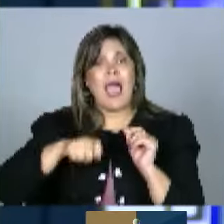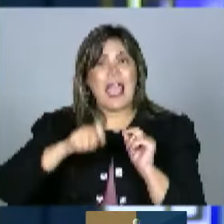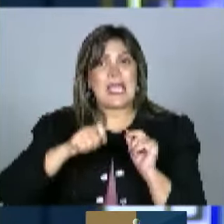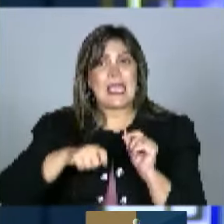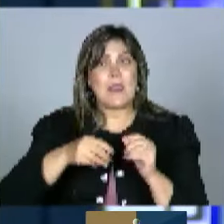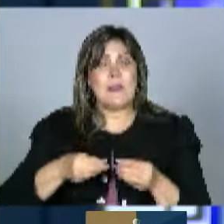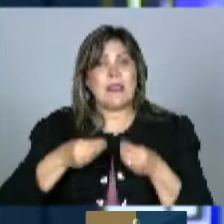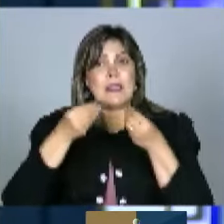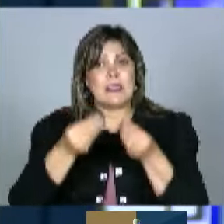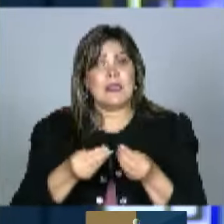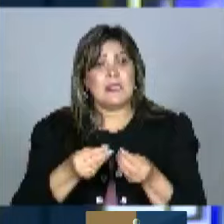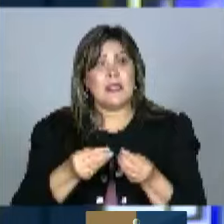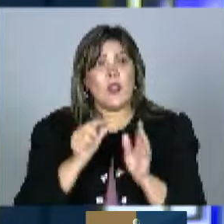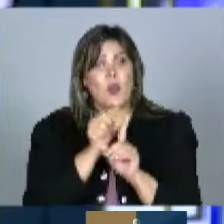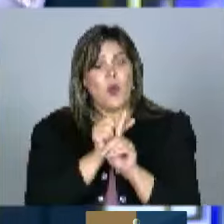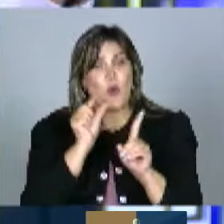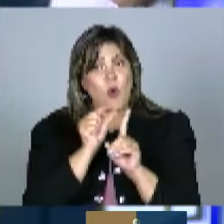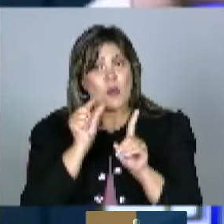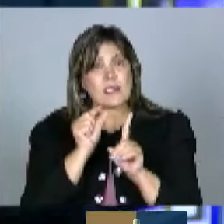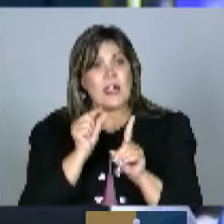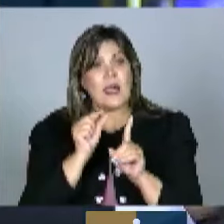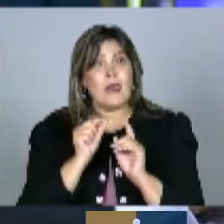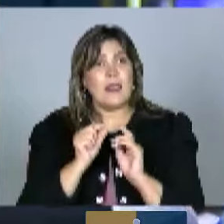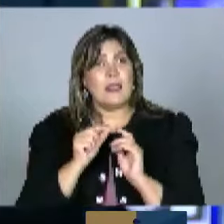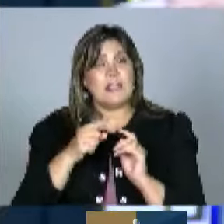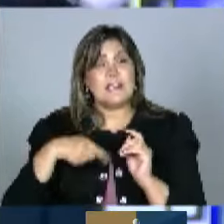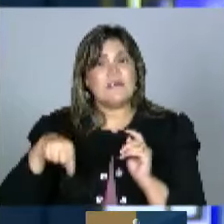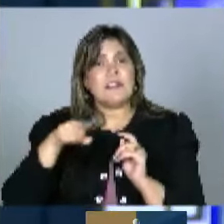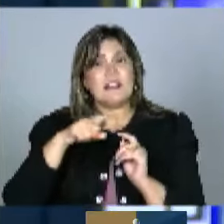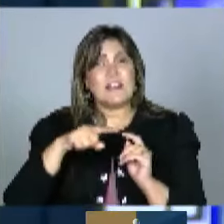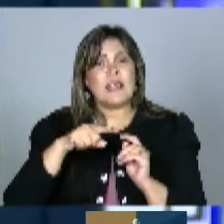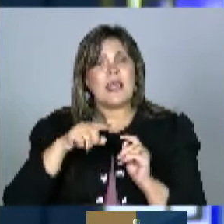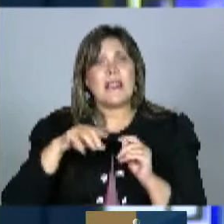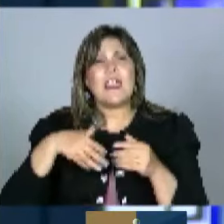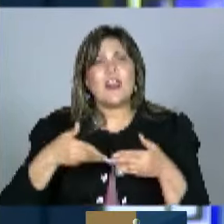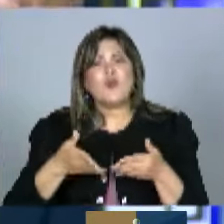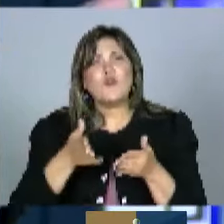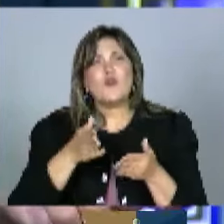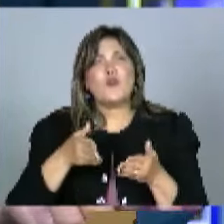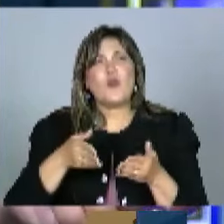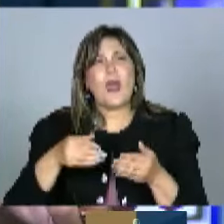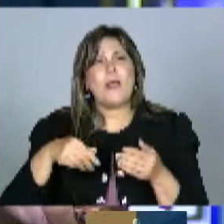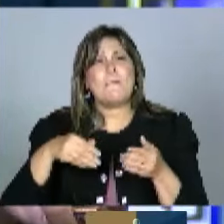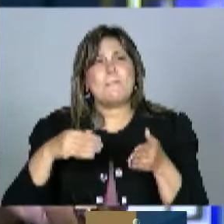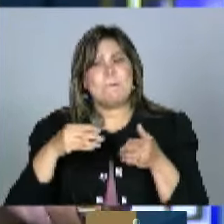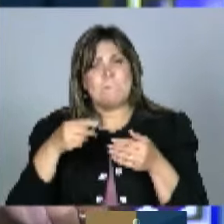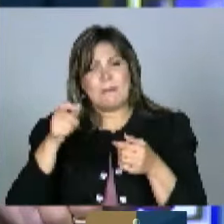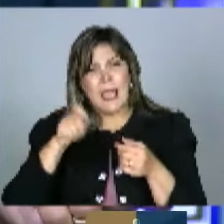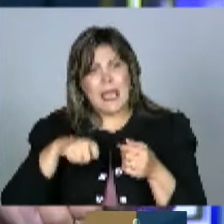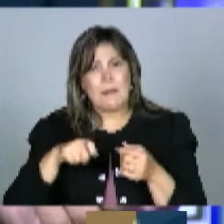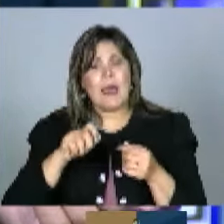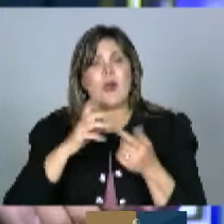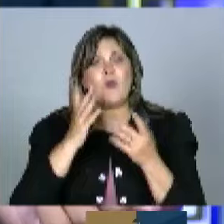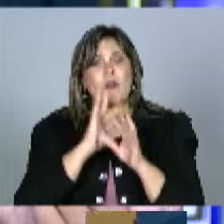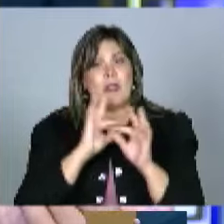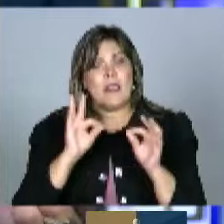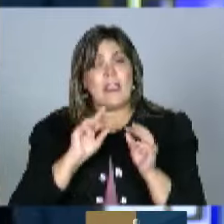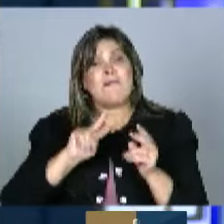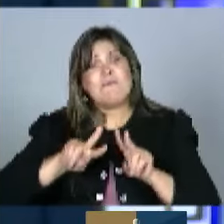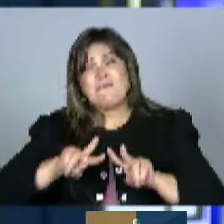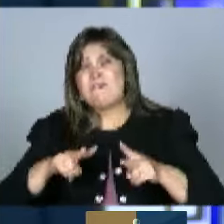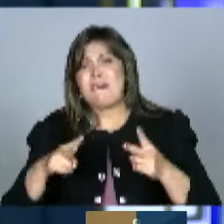تصر من الجزء وتستانف في دائه كليه لها ان تنقض بس فرق بينها وبين النقض في